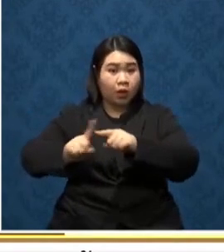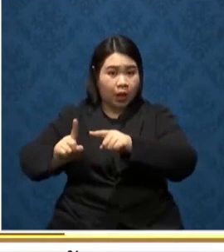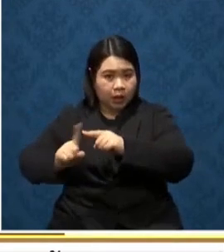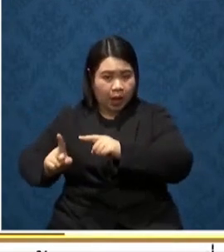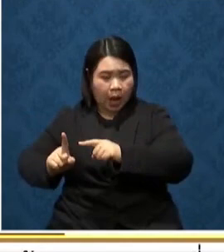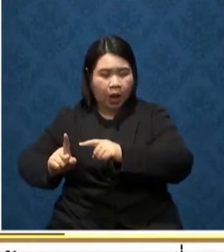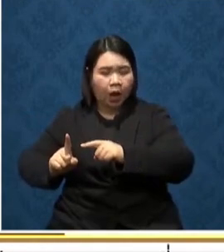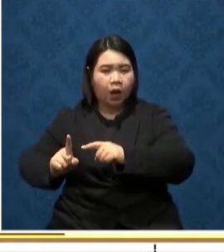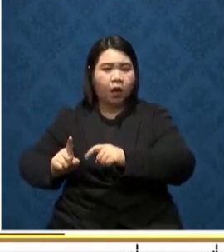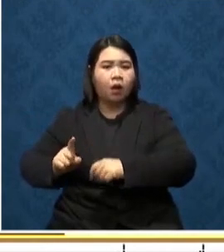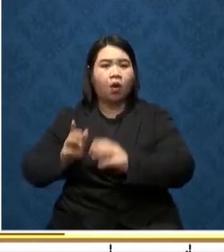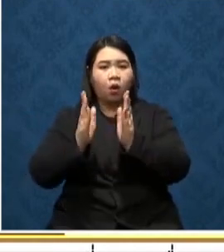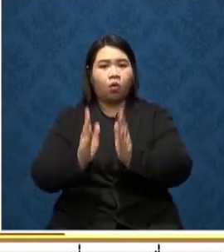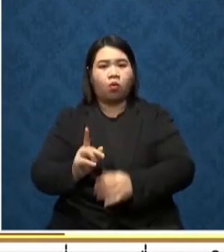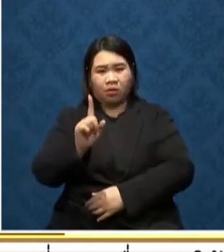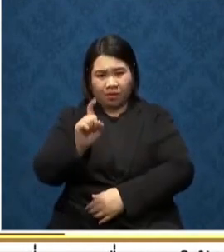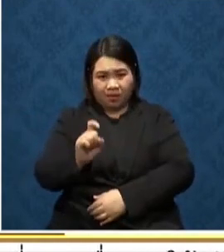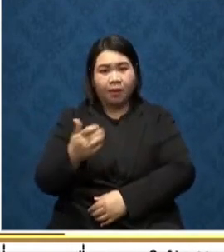ผู้เสียชีวิต